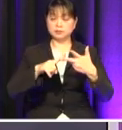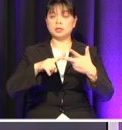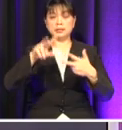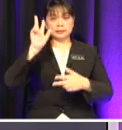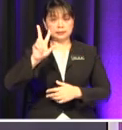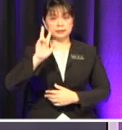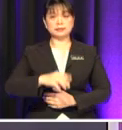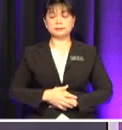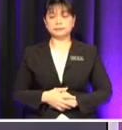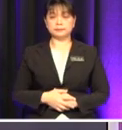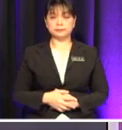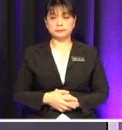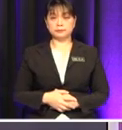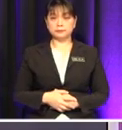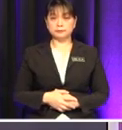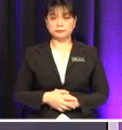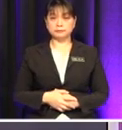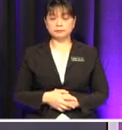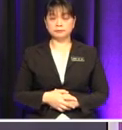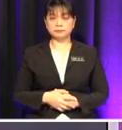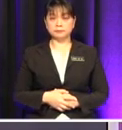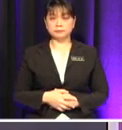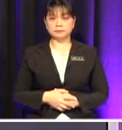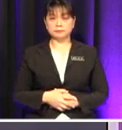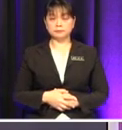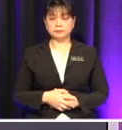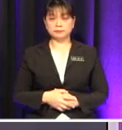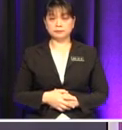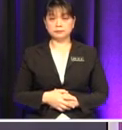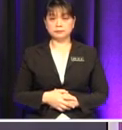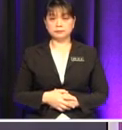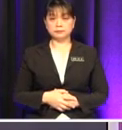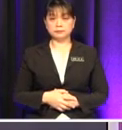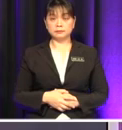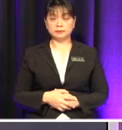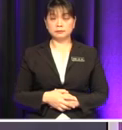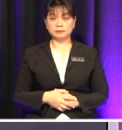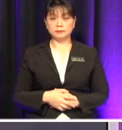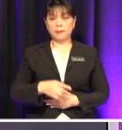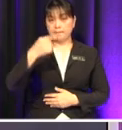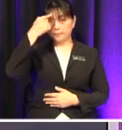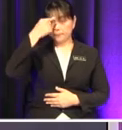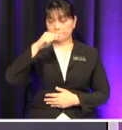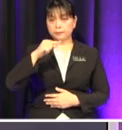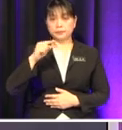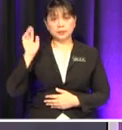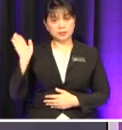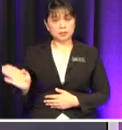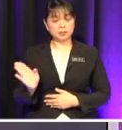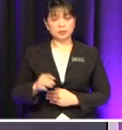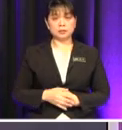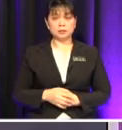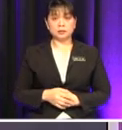ataupun Saya suka Doctor ABC jadi untuk yang ini calon